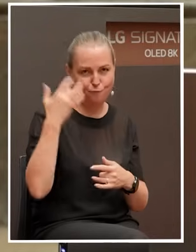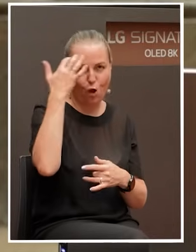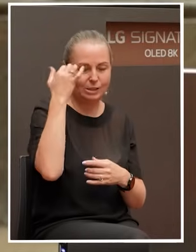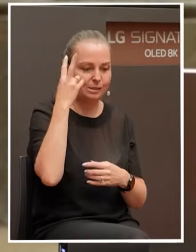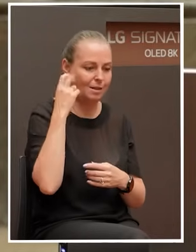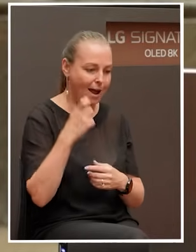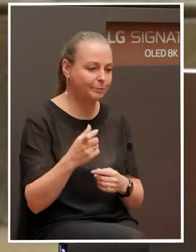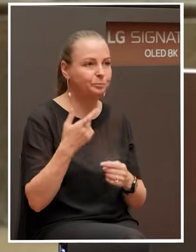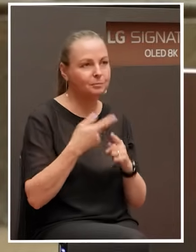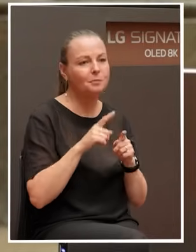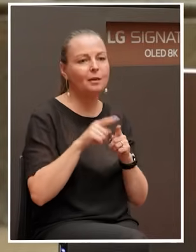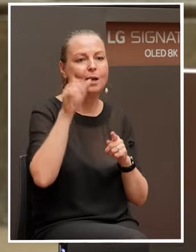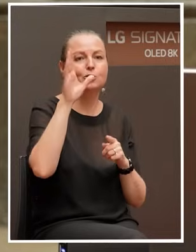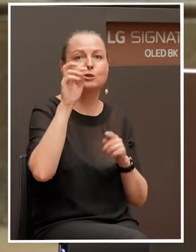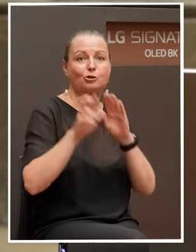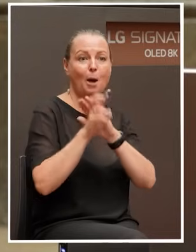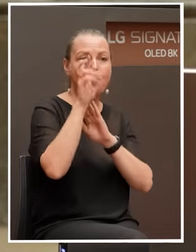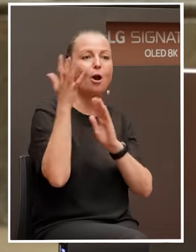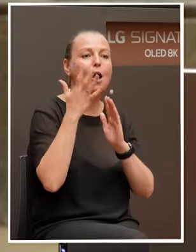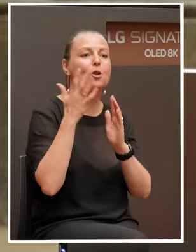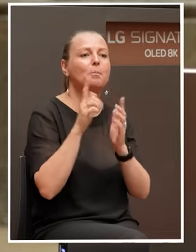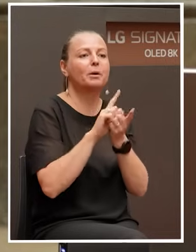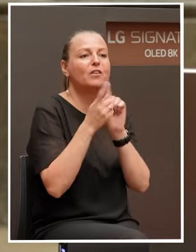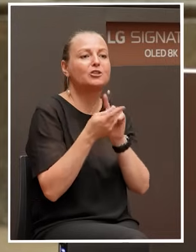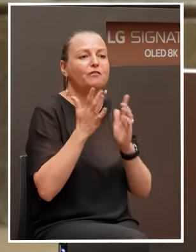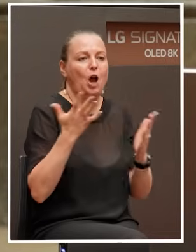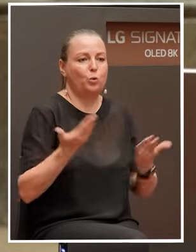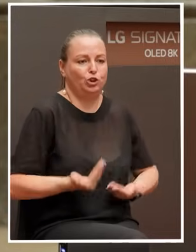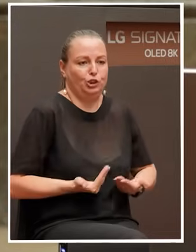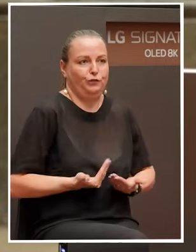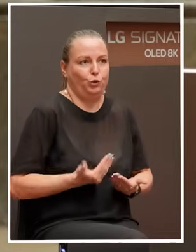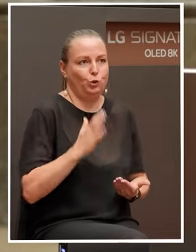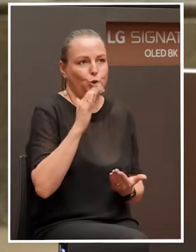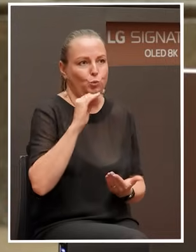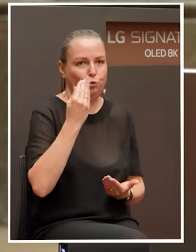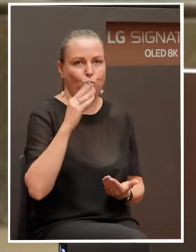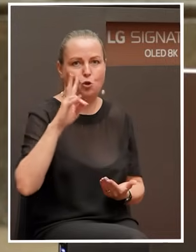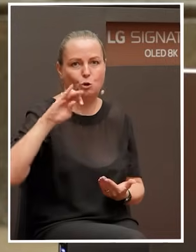которое превращается в отдельную живую сущность.